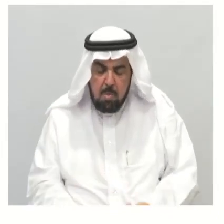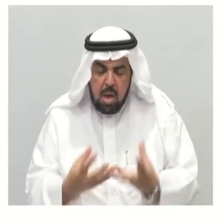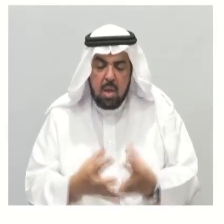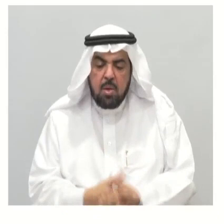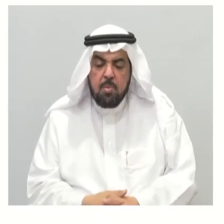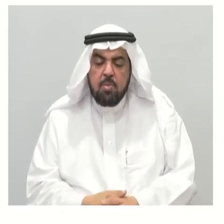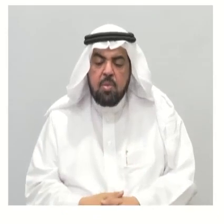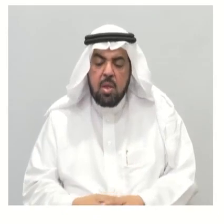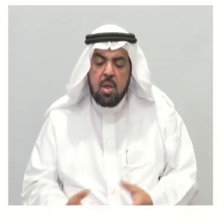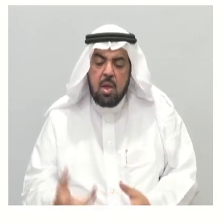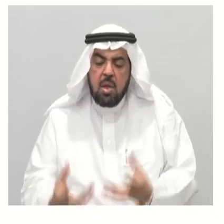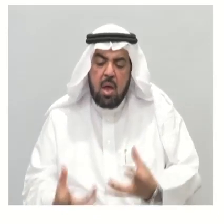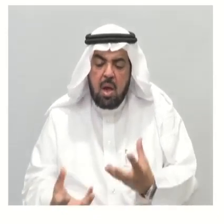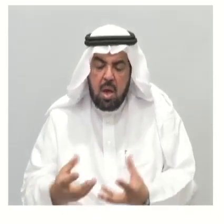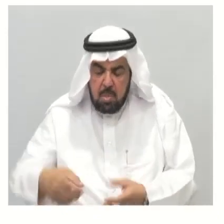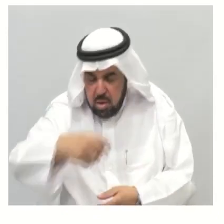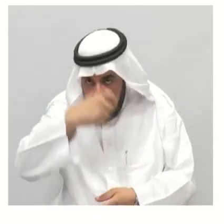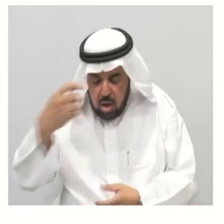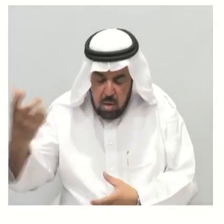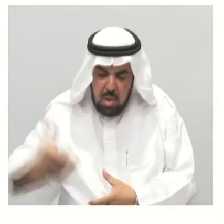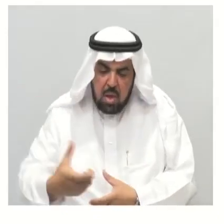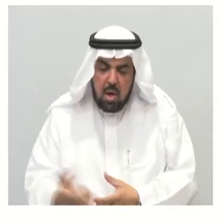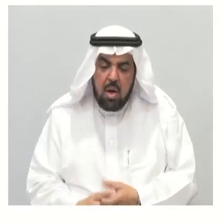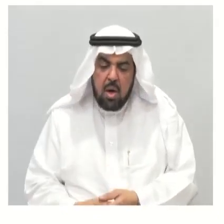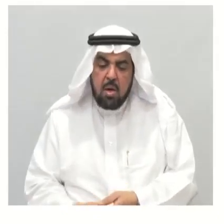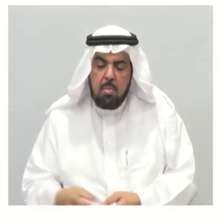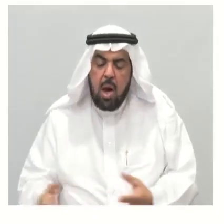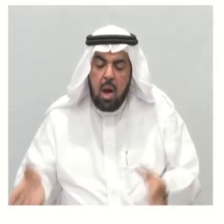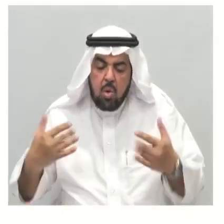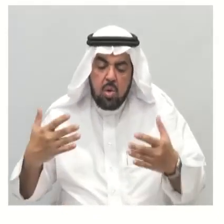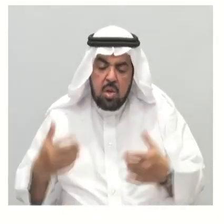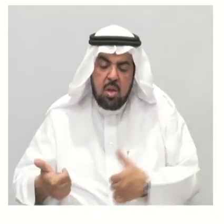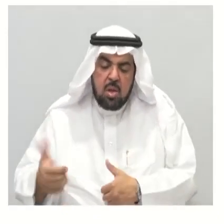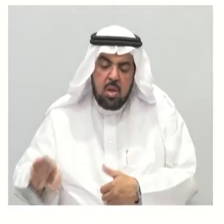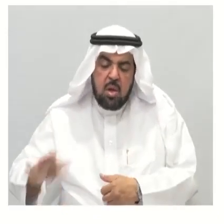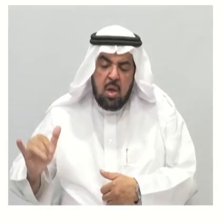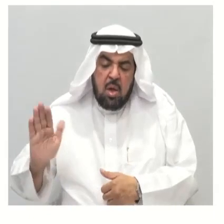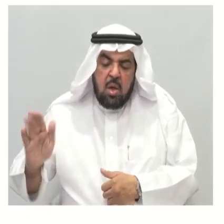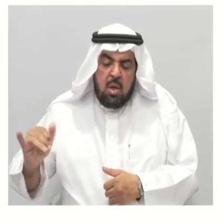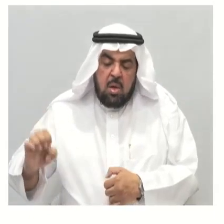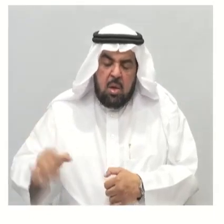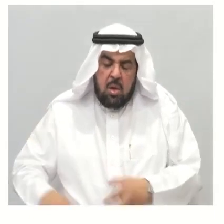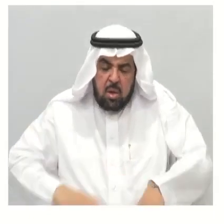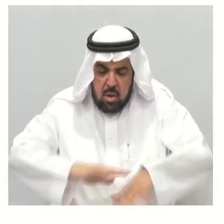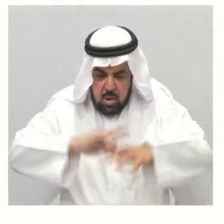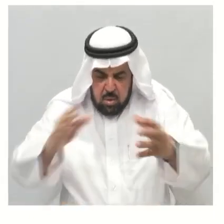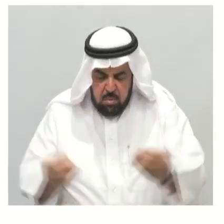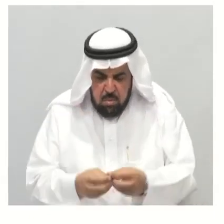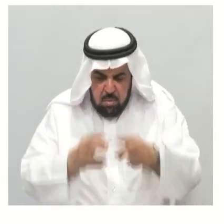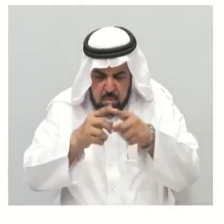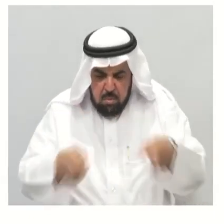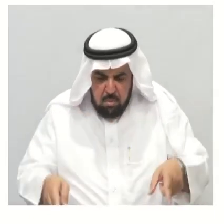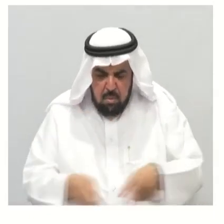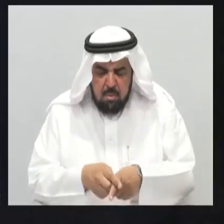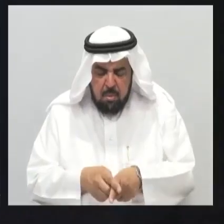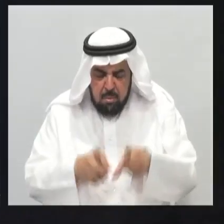ووجود مصدر حرارة وفي وجود أيضاً الأكسجين، يكتمل هذا المثلث.